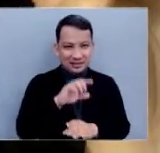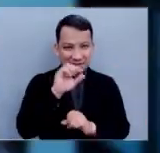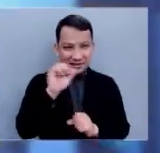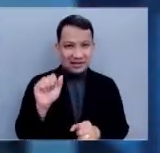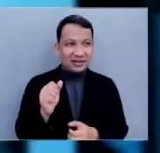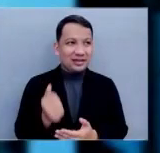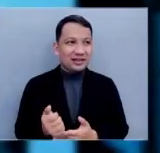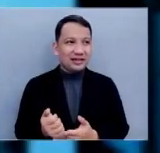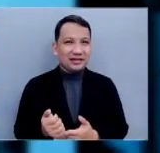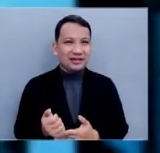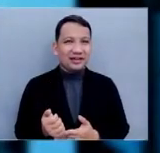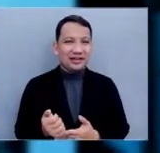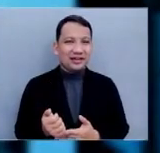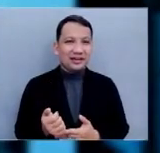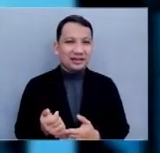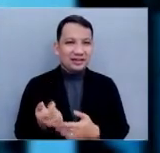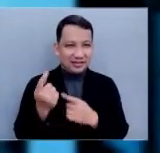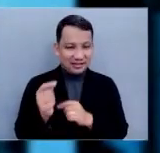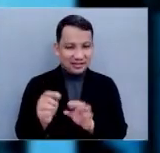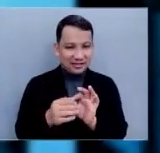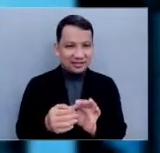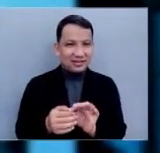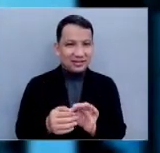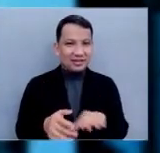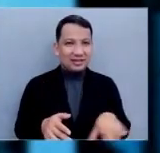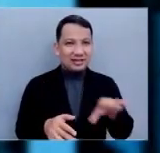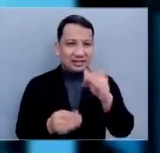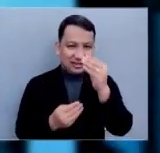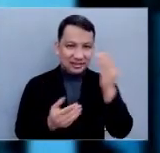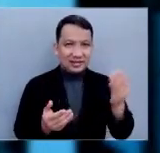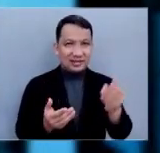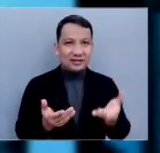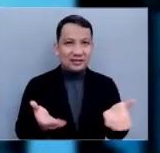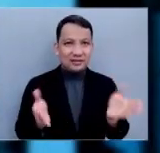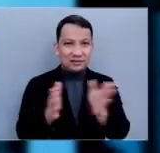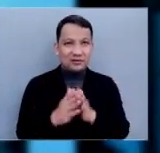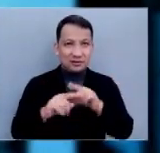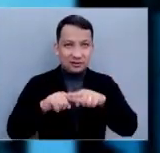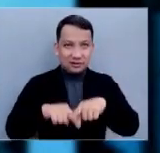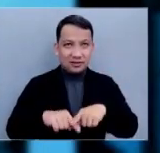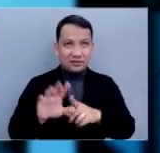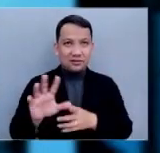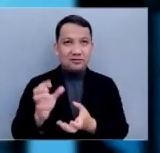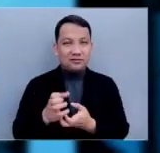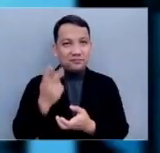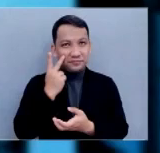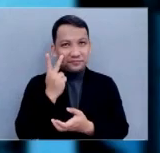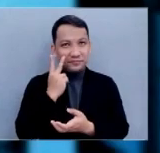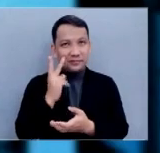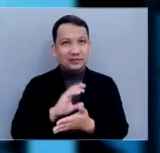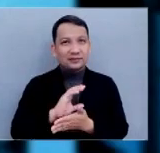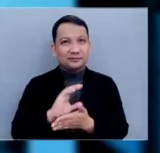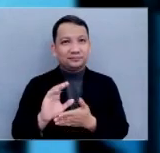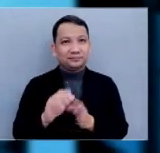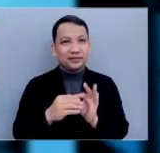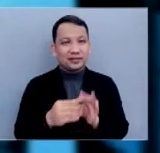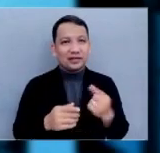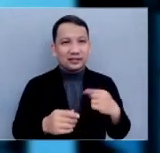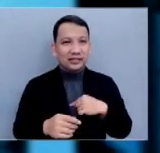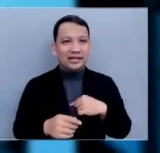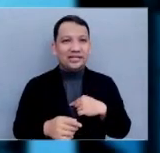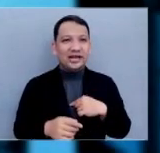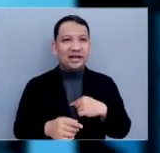sugar. Okay lang naman ang humiram ng lakas sa energy drink, pero ang dumepende rito para mapunan ang kakulangan sa pahinga ay